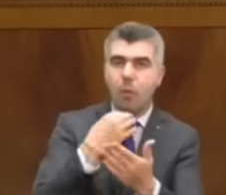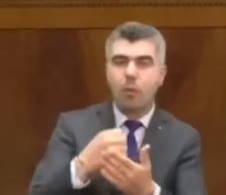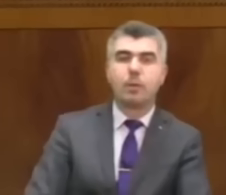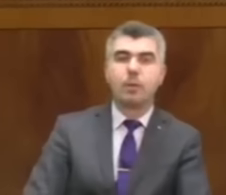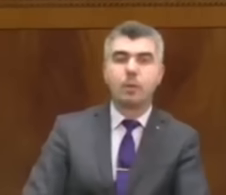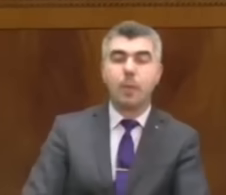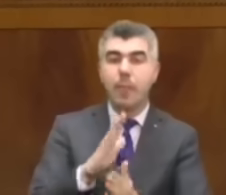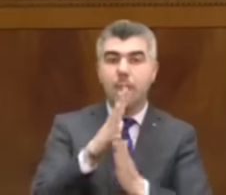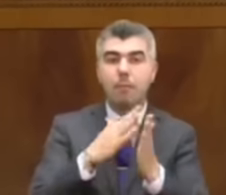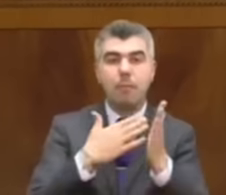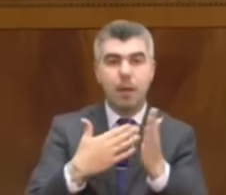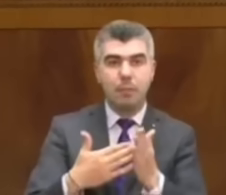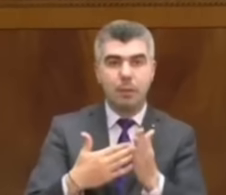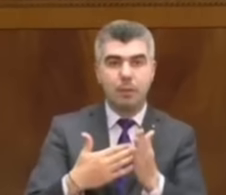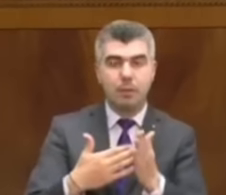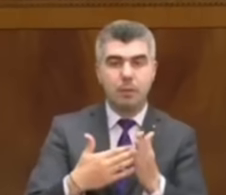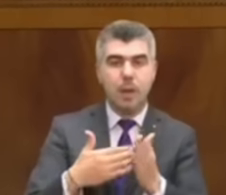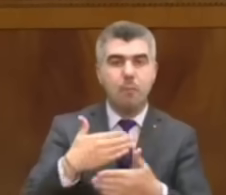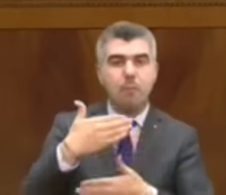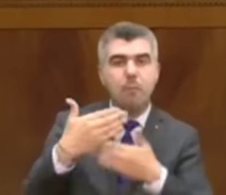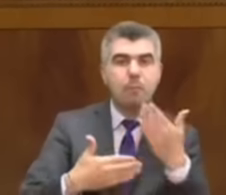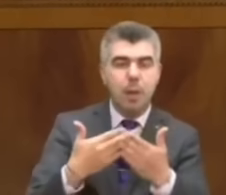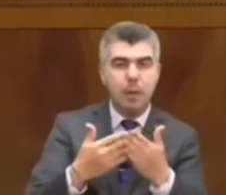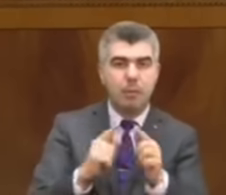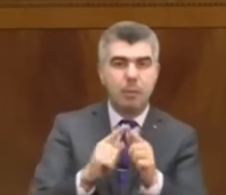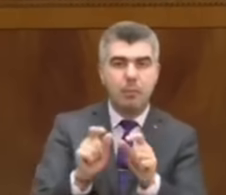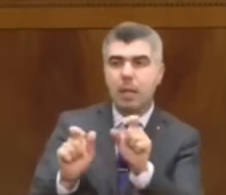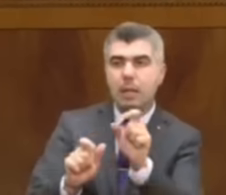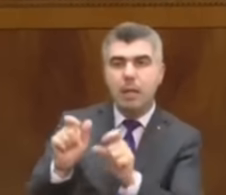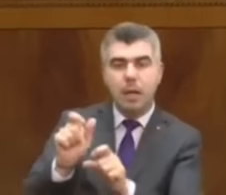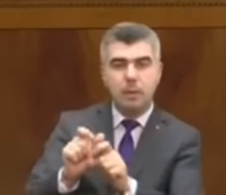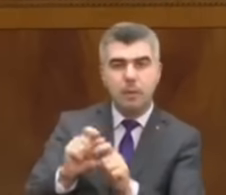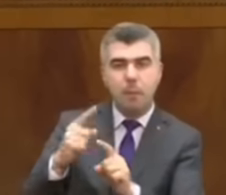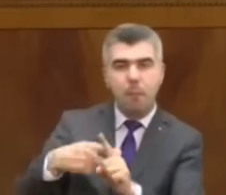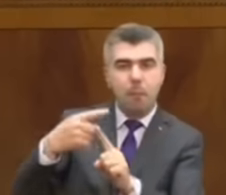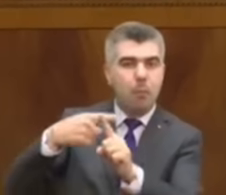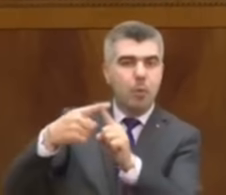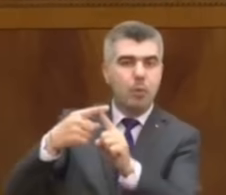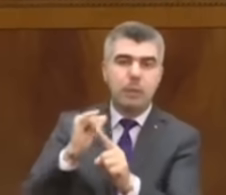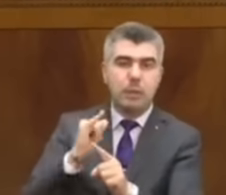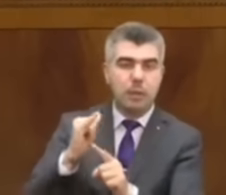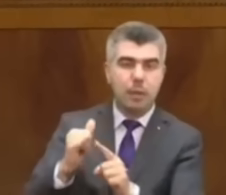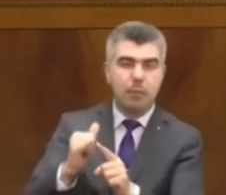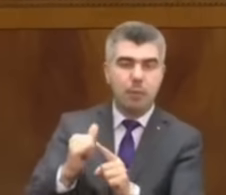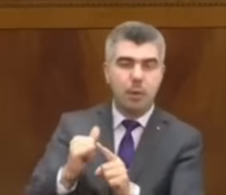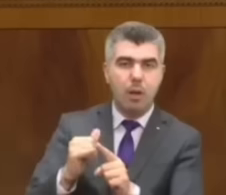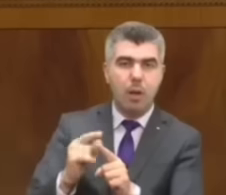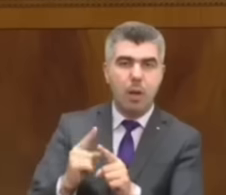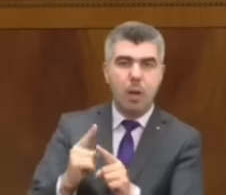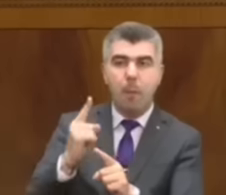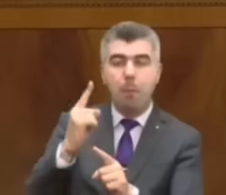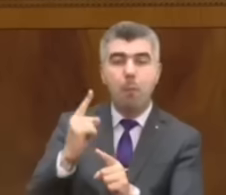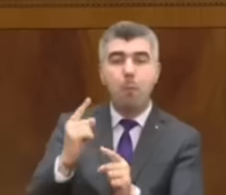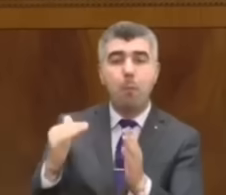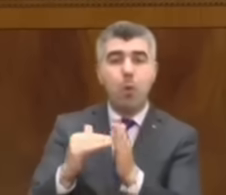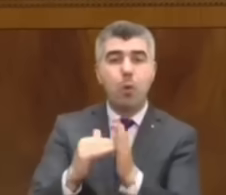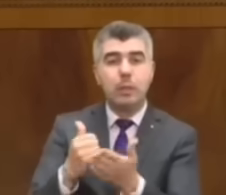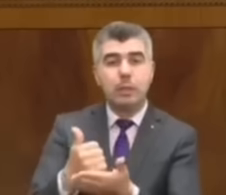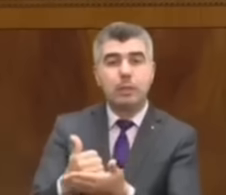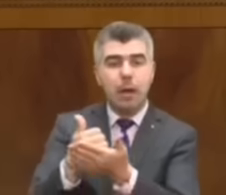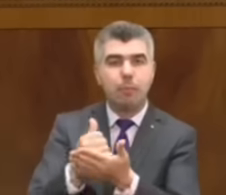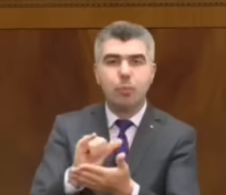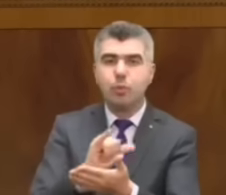البرنامج من بعد ما دمرتوا القدرة الشرائية للمغاربة، واخا توفر لي مليون دعم، شكون اللي غادي يجي يقبل